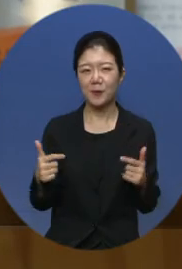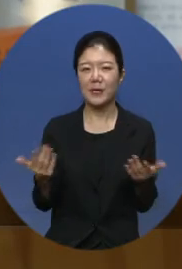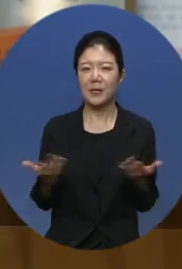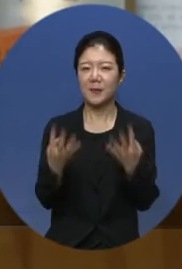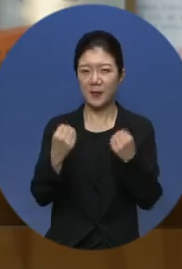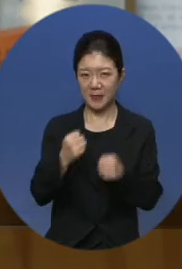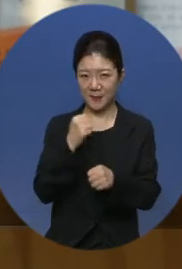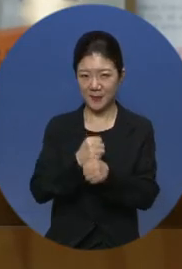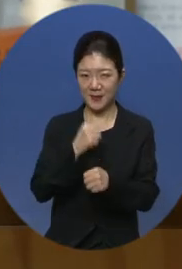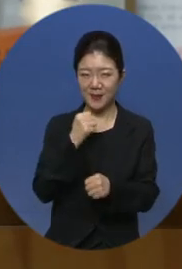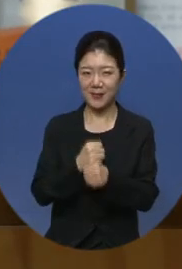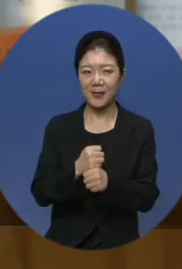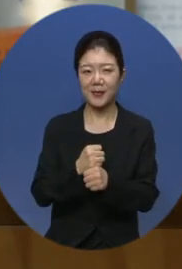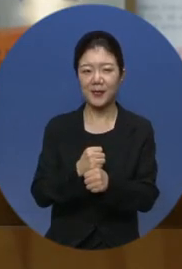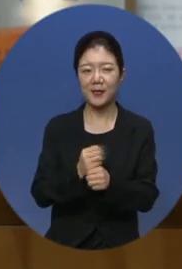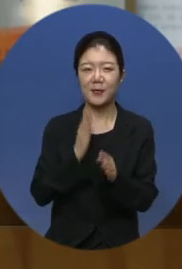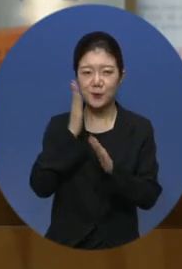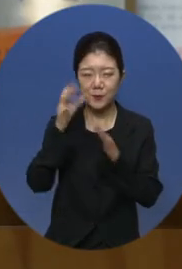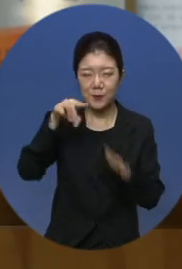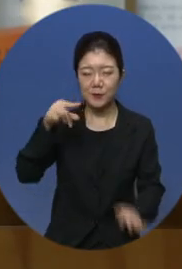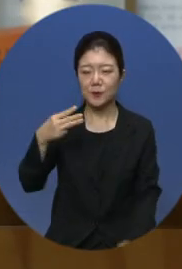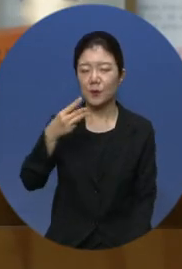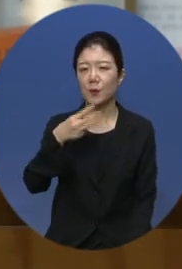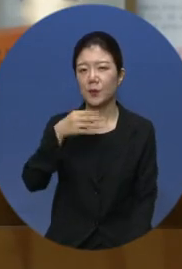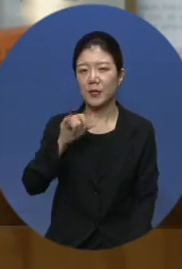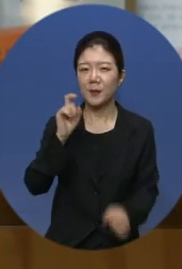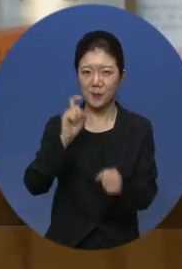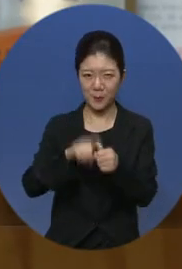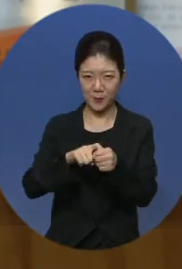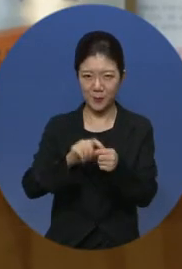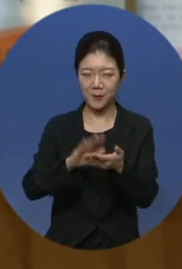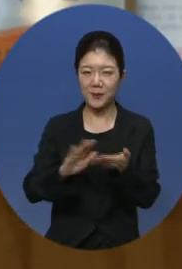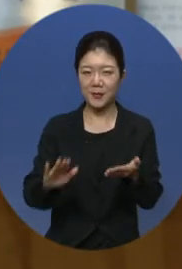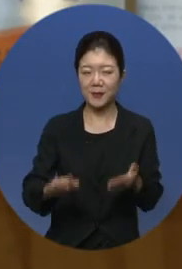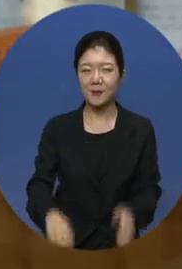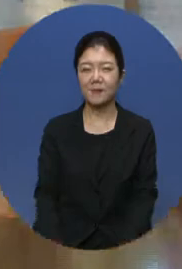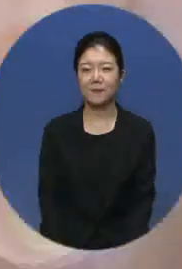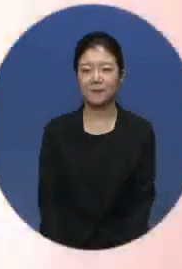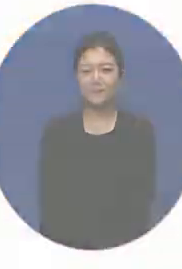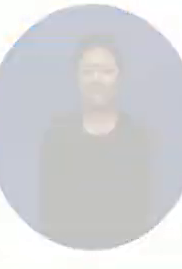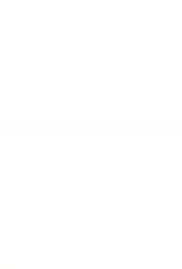만드는 것이 저희 숲토리의 목표입니다.